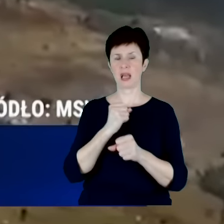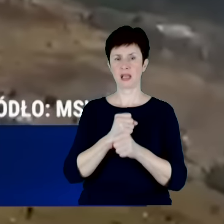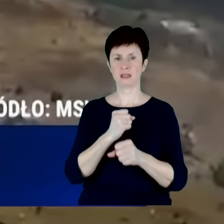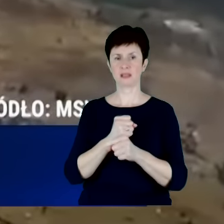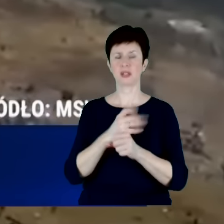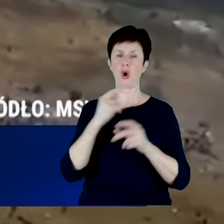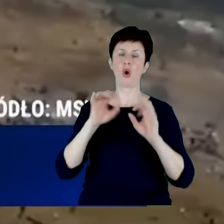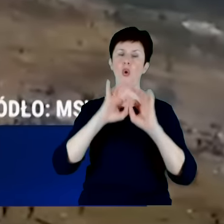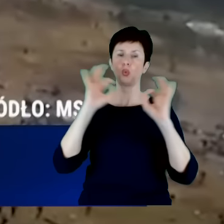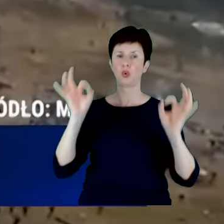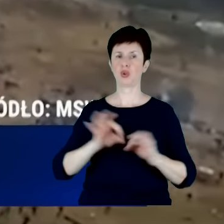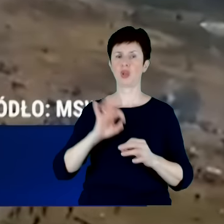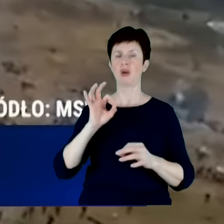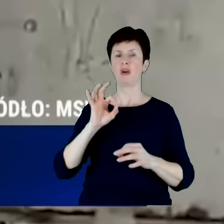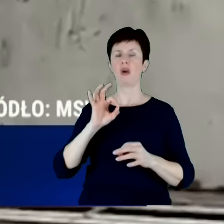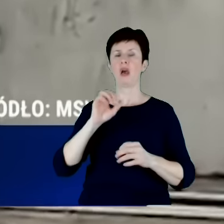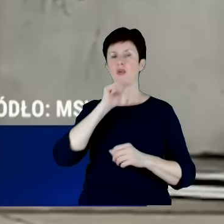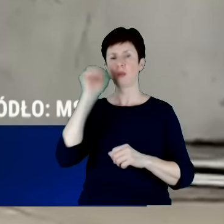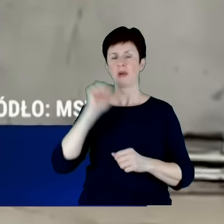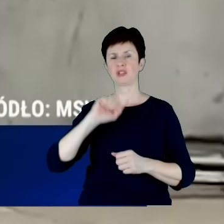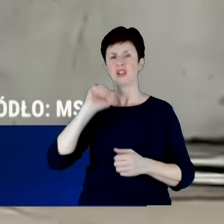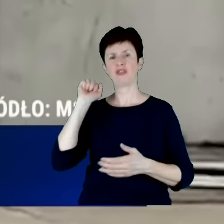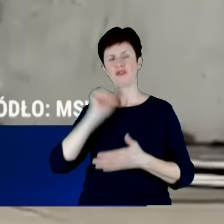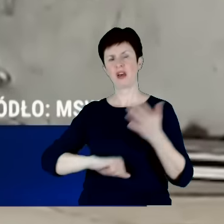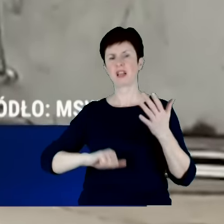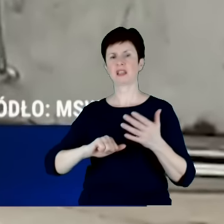ogólnoeuropejskiej twardej polityki wobec nielegalnej migracji.